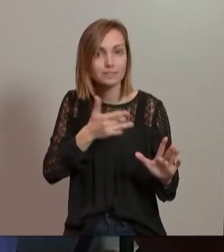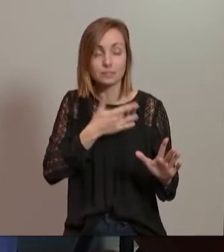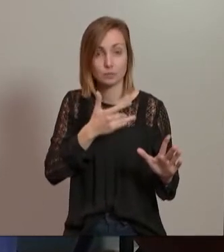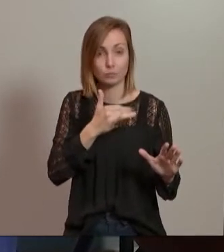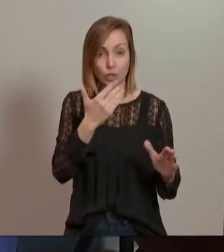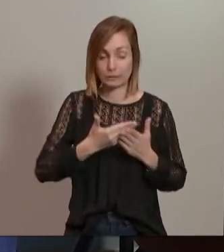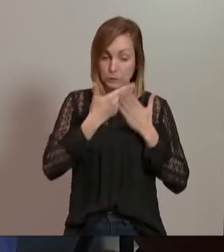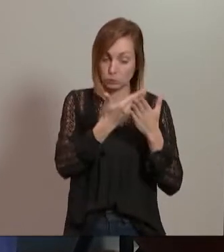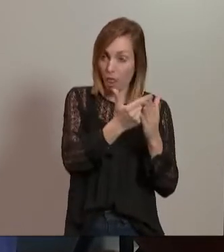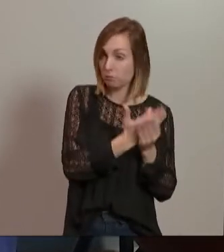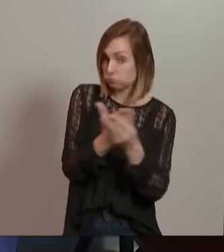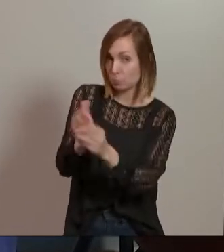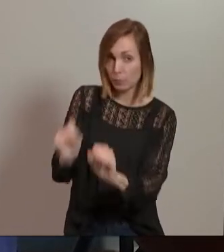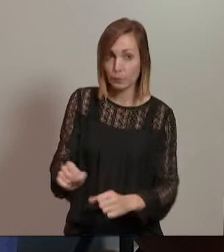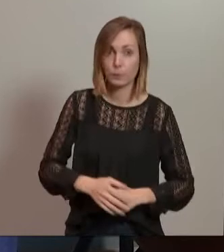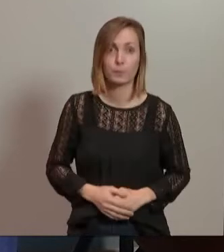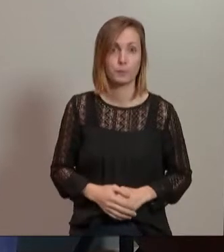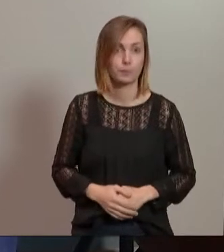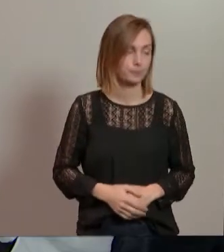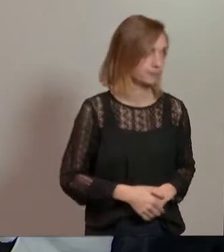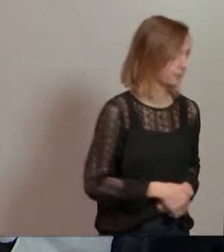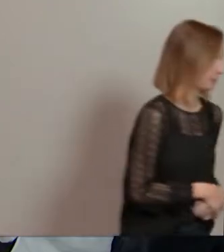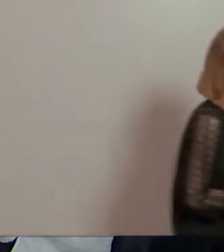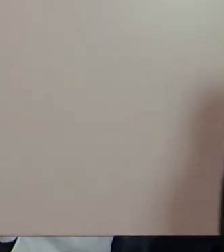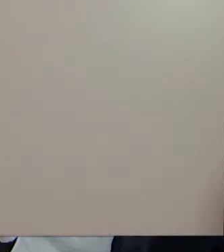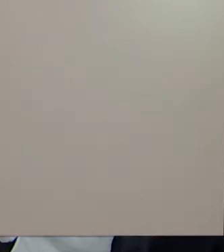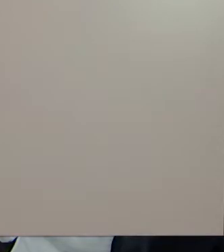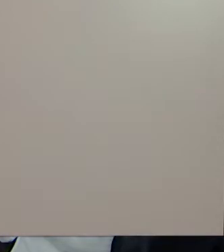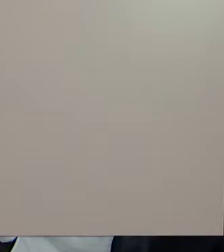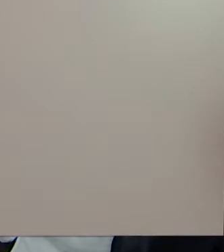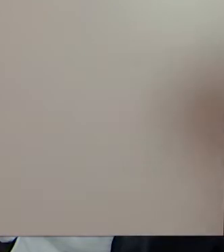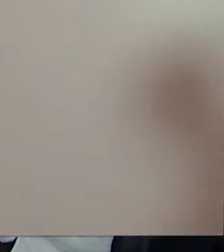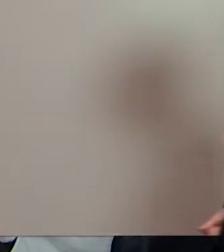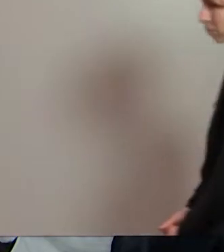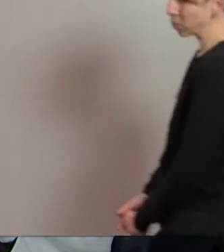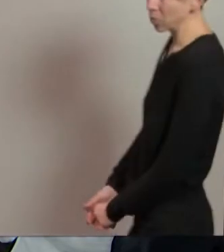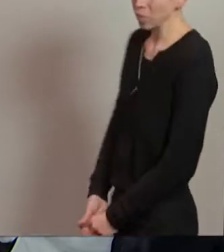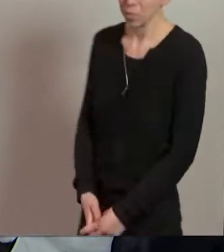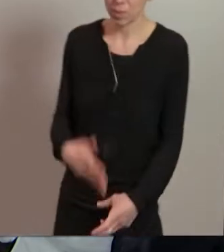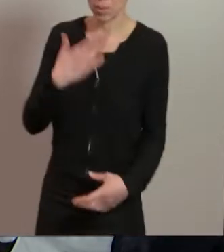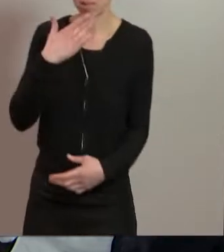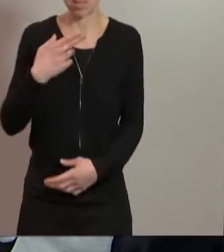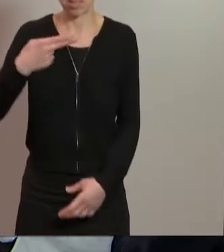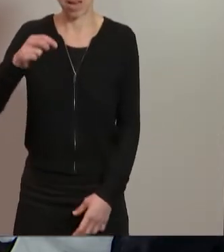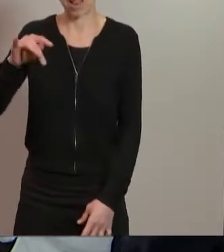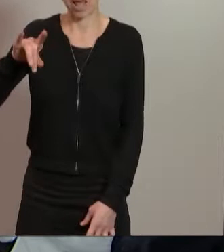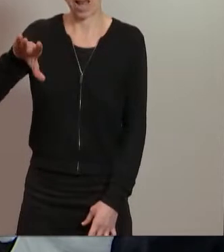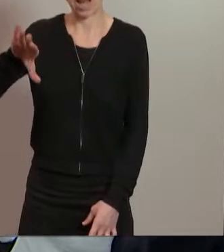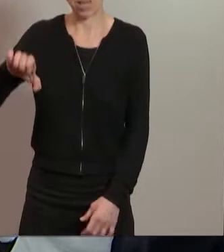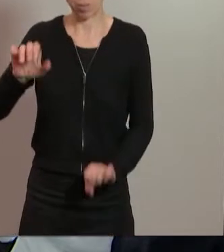études qui sont à disposition. Merci. Nathalie. On répond sans doute à Maxime